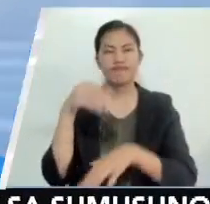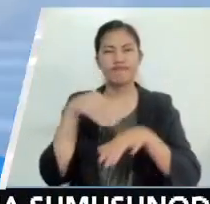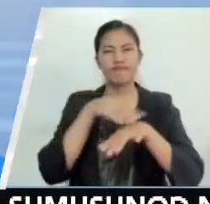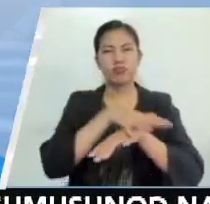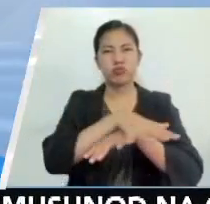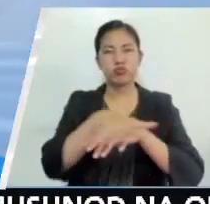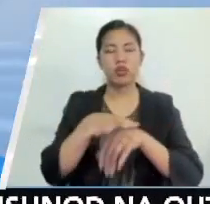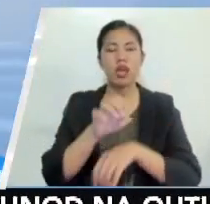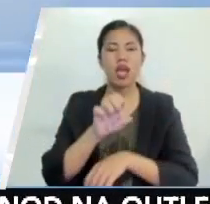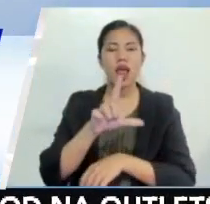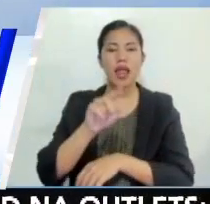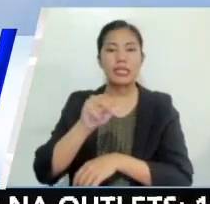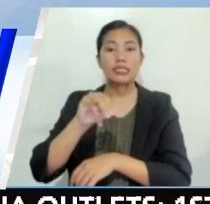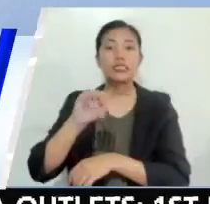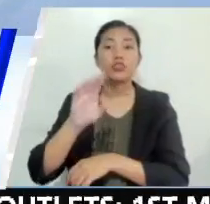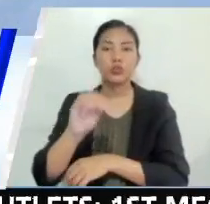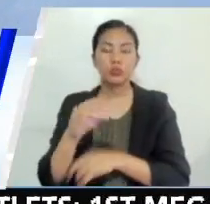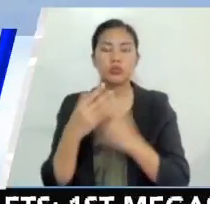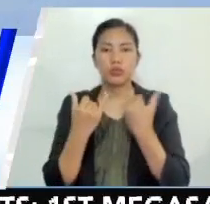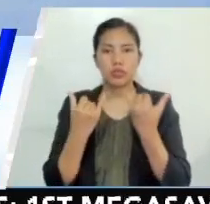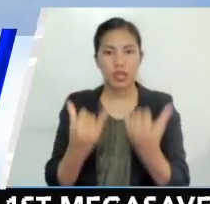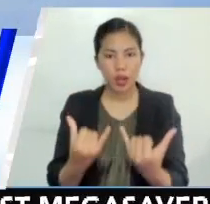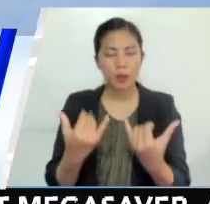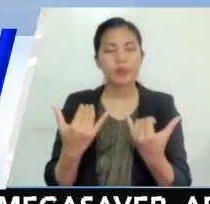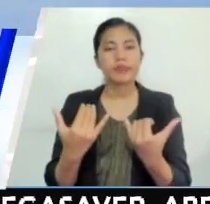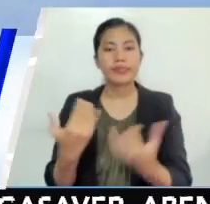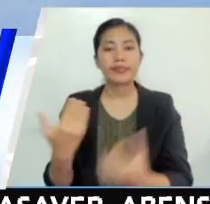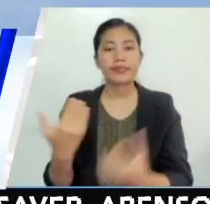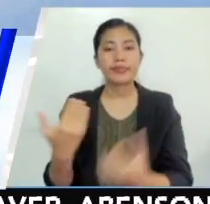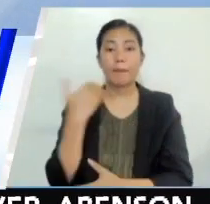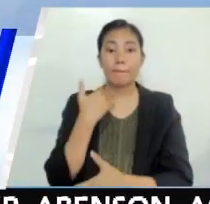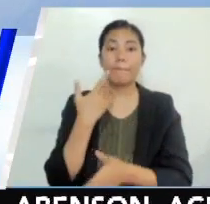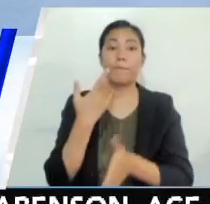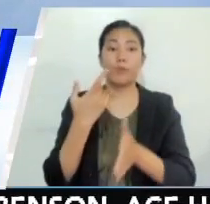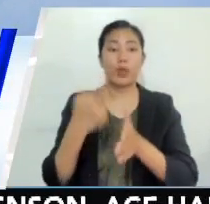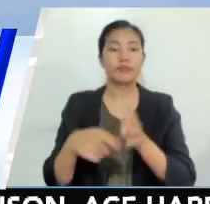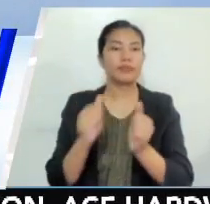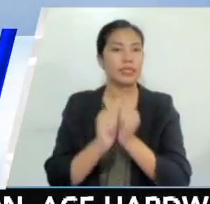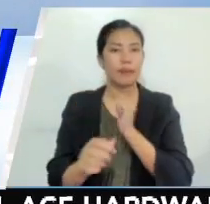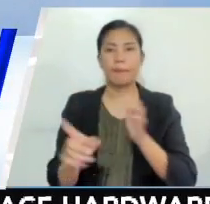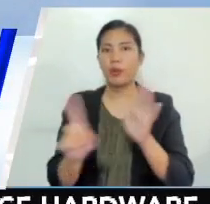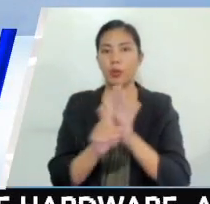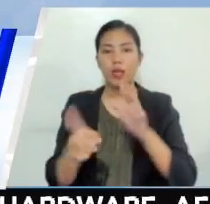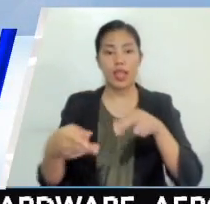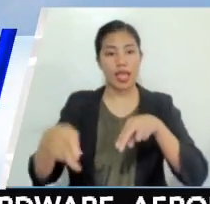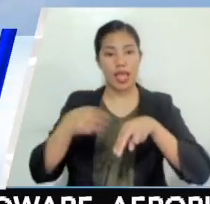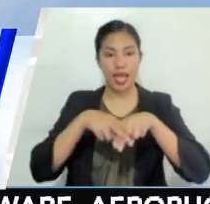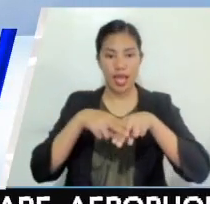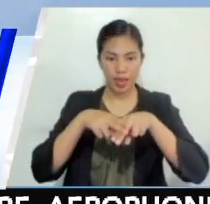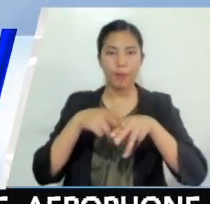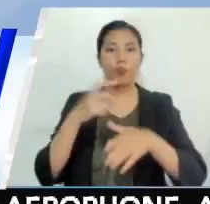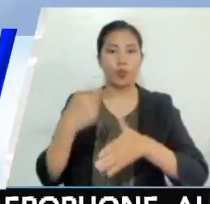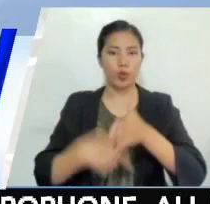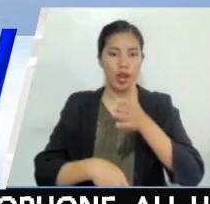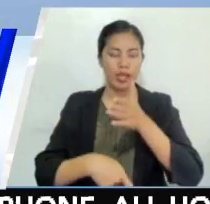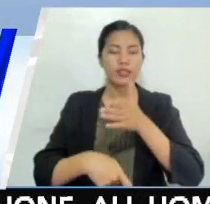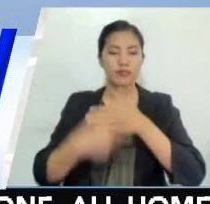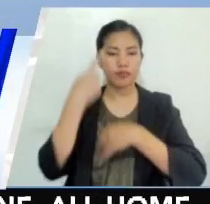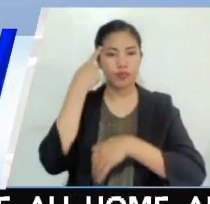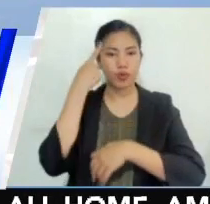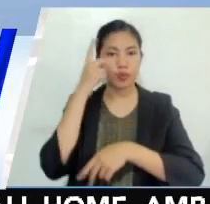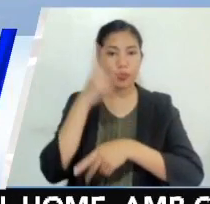dyan, iiral po ang price freeze sa mga pangunahing bilihin sa buong rehiyon. Mapapabilis din ang pagtulong sa mga apektadong